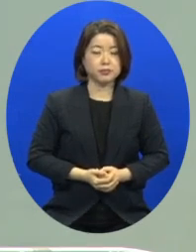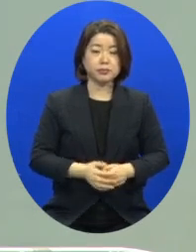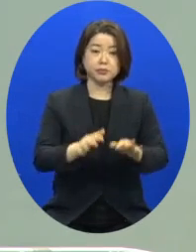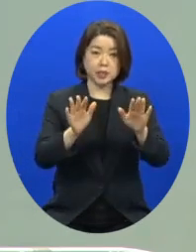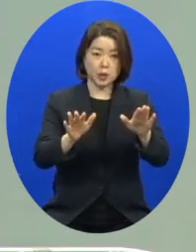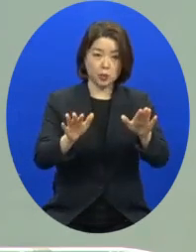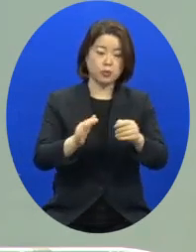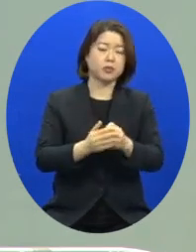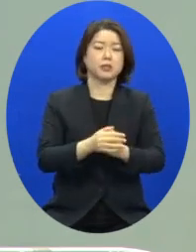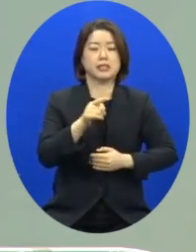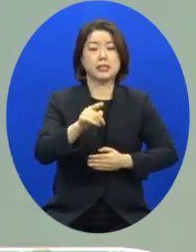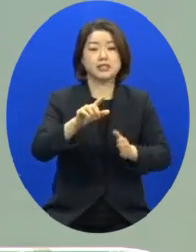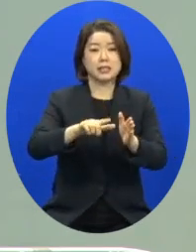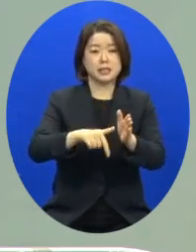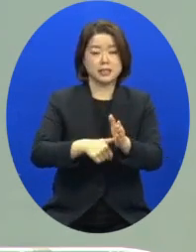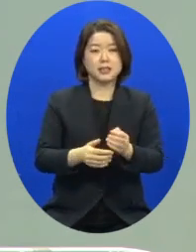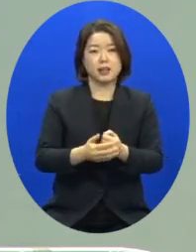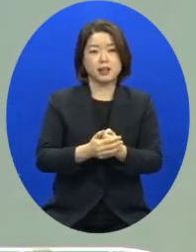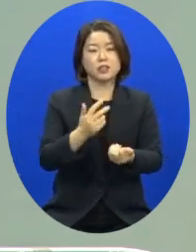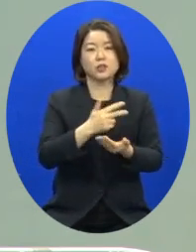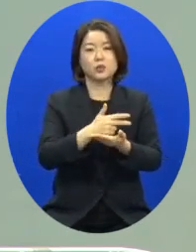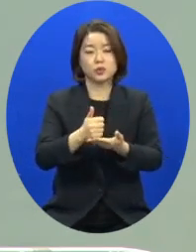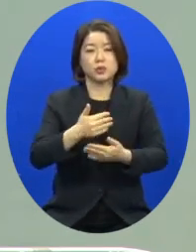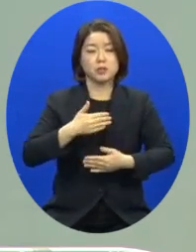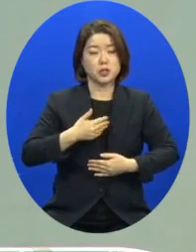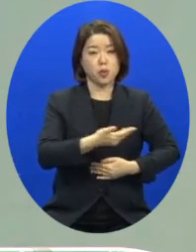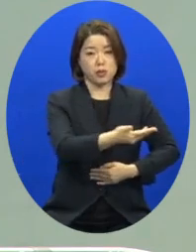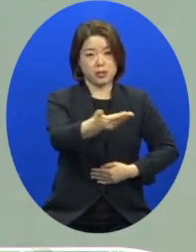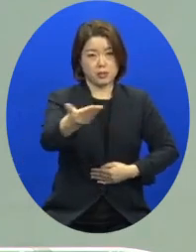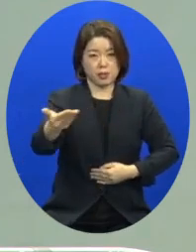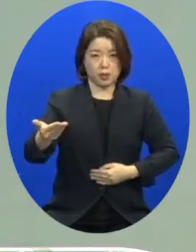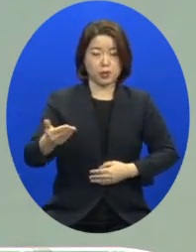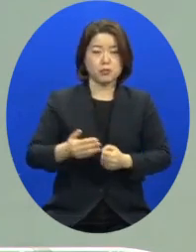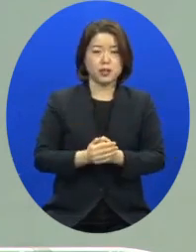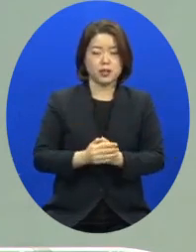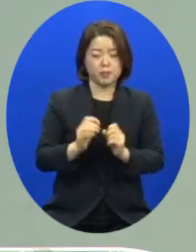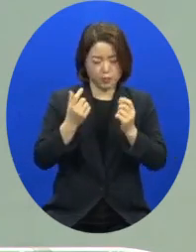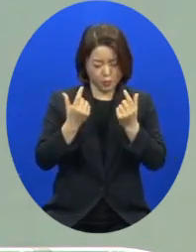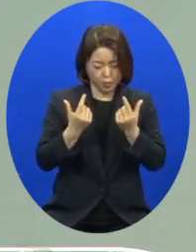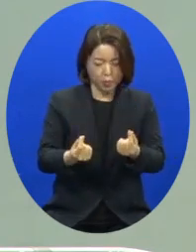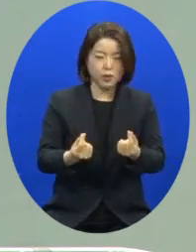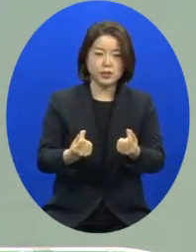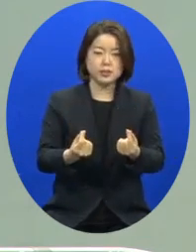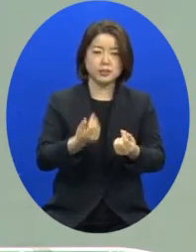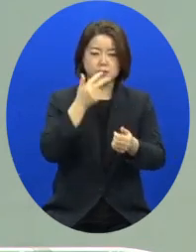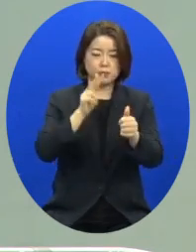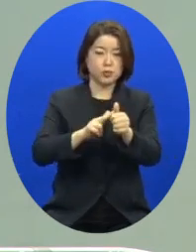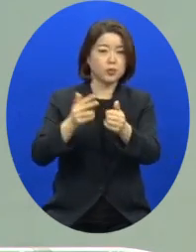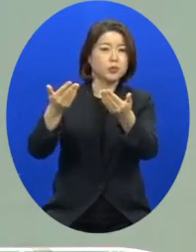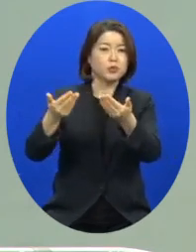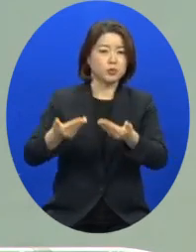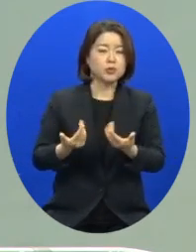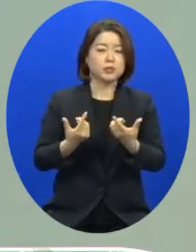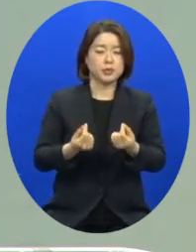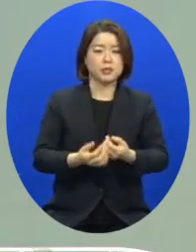오늘 이 시간 주님은 저와 여러분에게 동일하게 도전하고 계십니다.